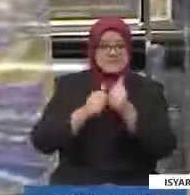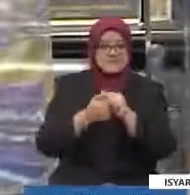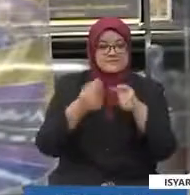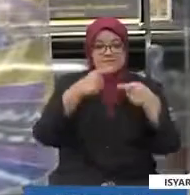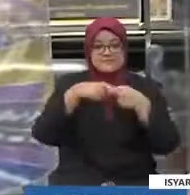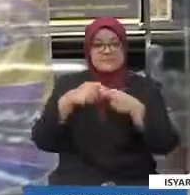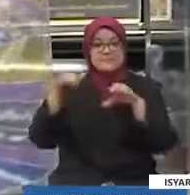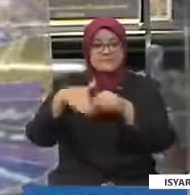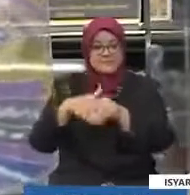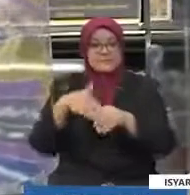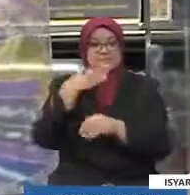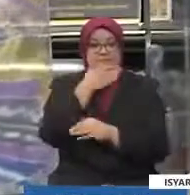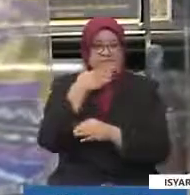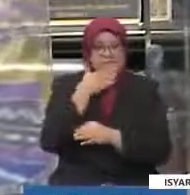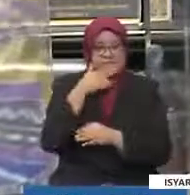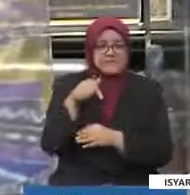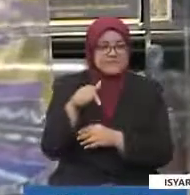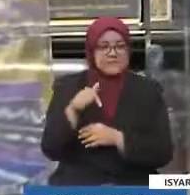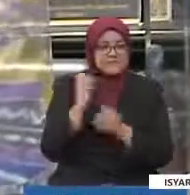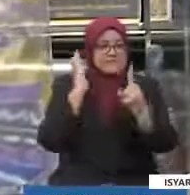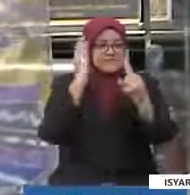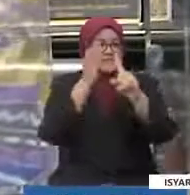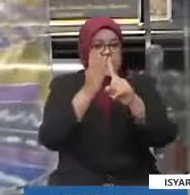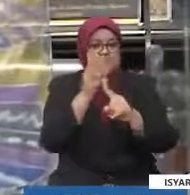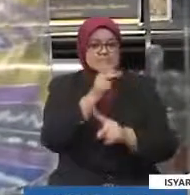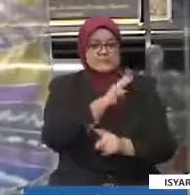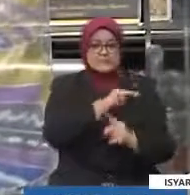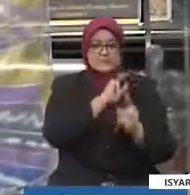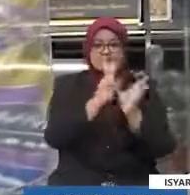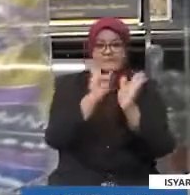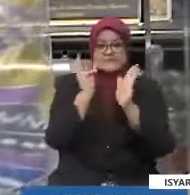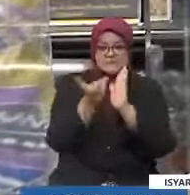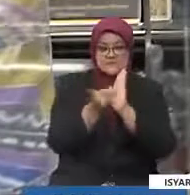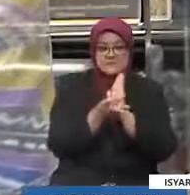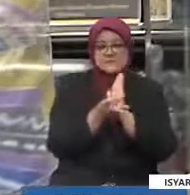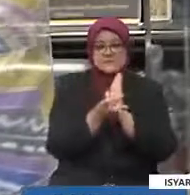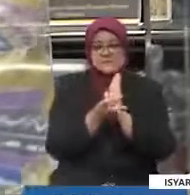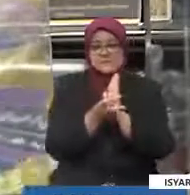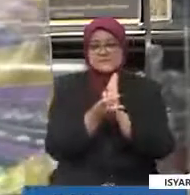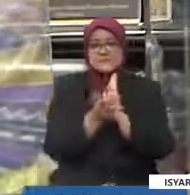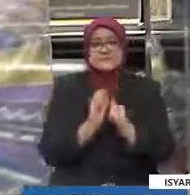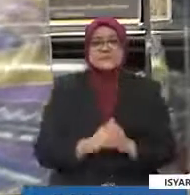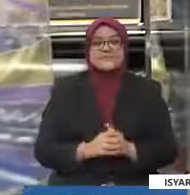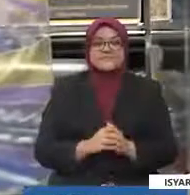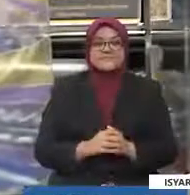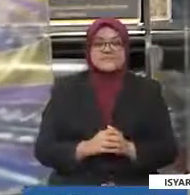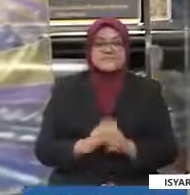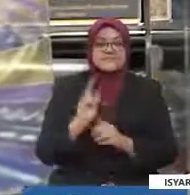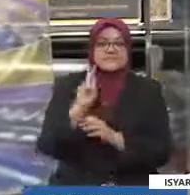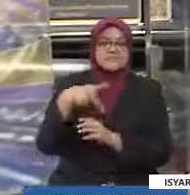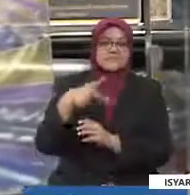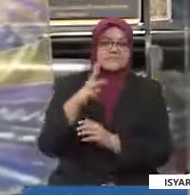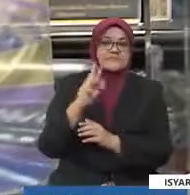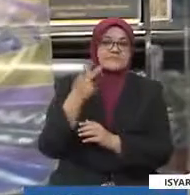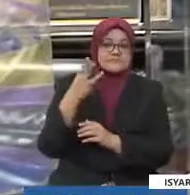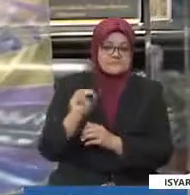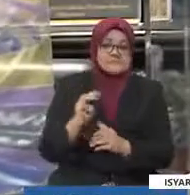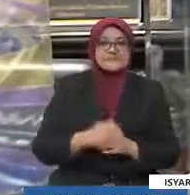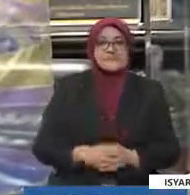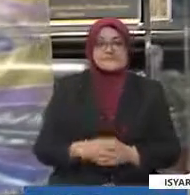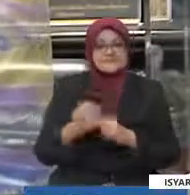isu berkenaan perkahwinan bawah umur ini diterajui oleh Kementerian Pembangunan Wanita, Keluarga dan Masyarakat